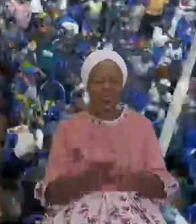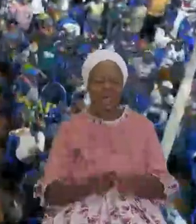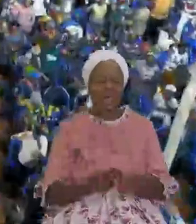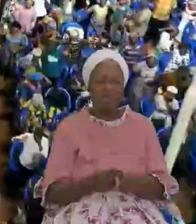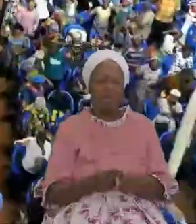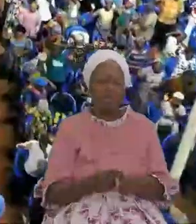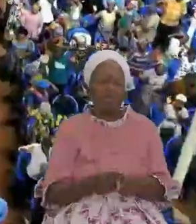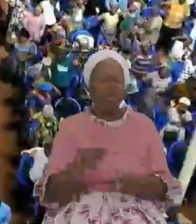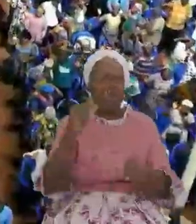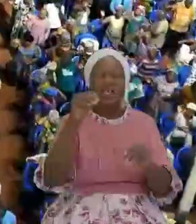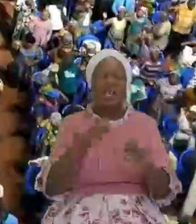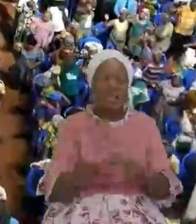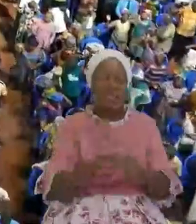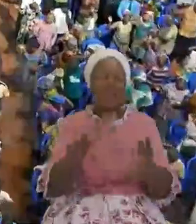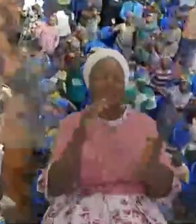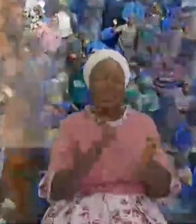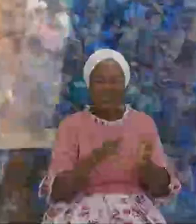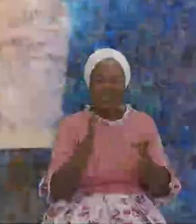Tu es délivré.